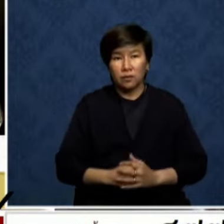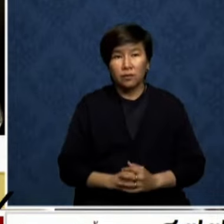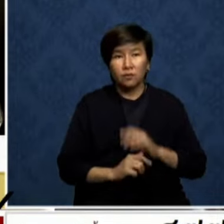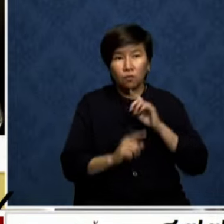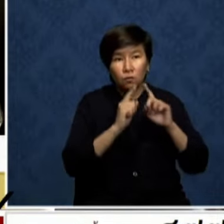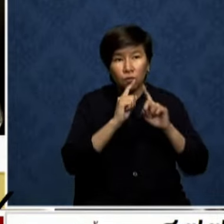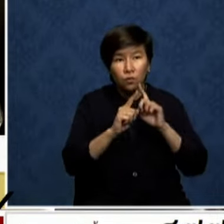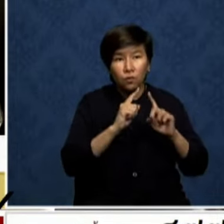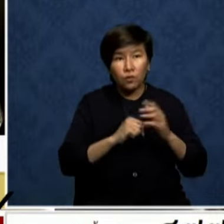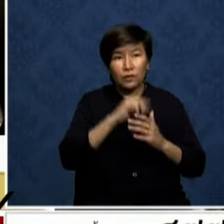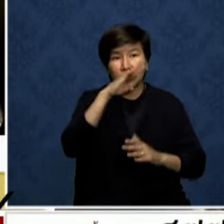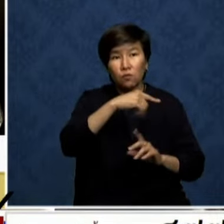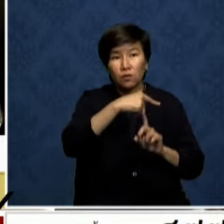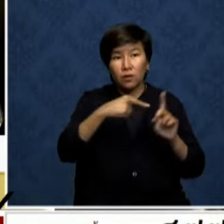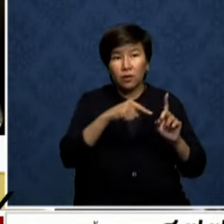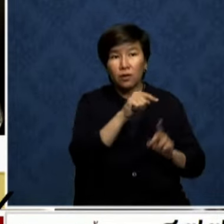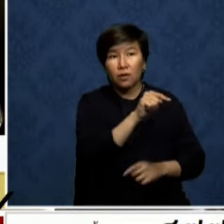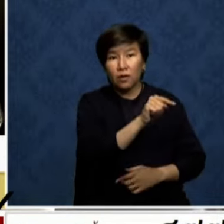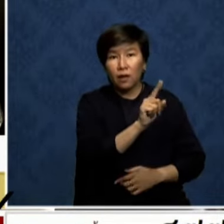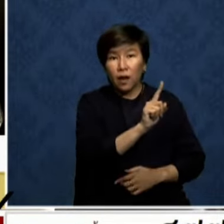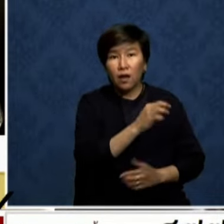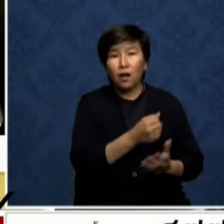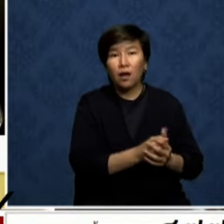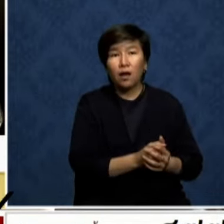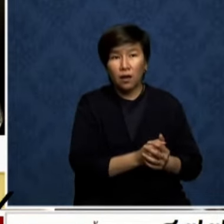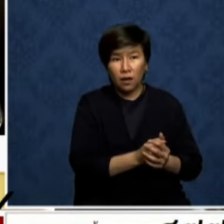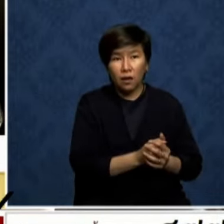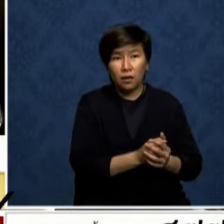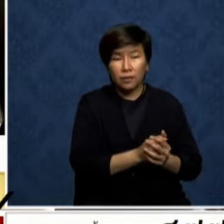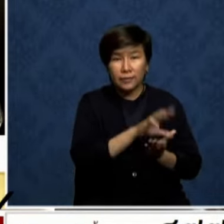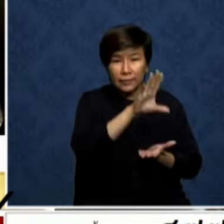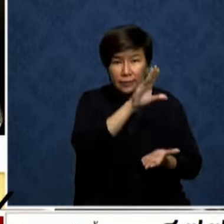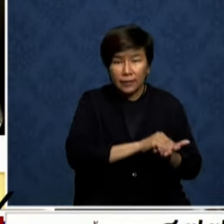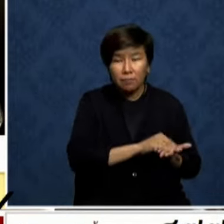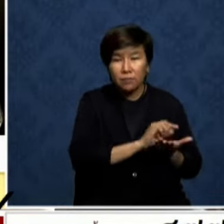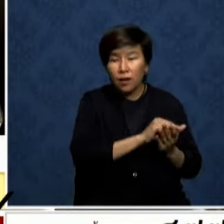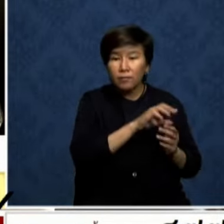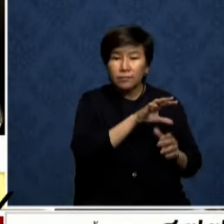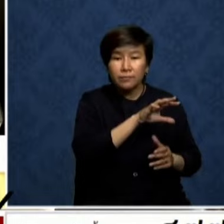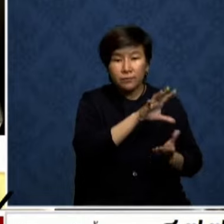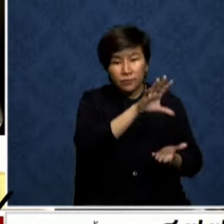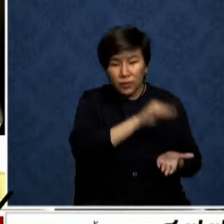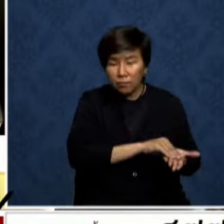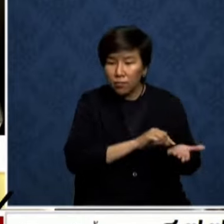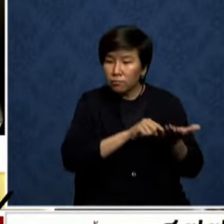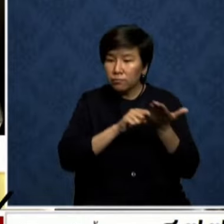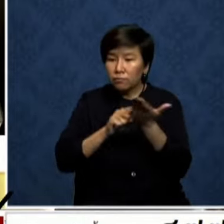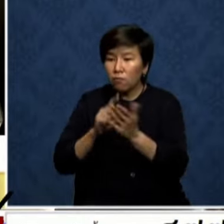ซึ่ท่านวิสุทเองกะรุนาได้นำไปเจรชากับทำใหป gelir